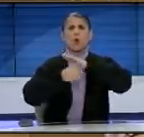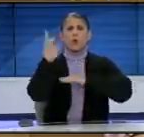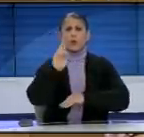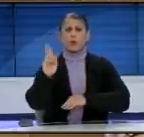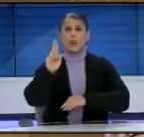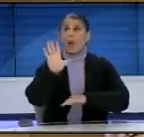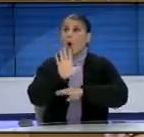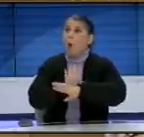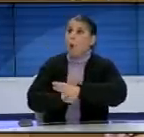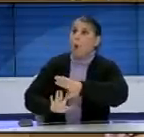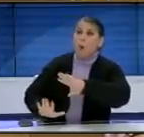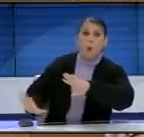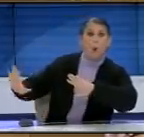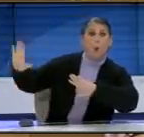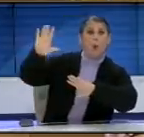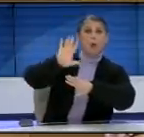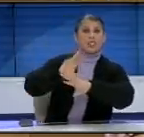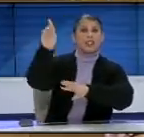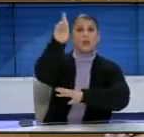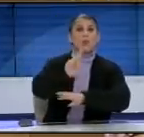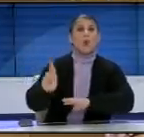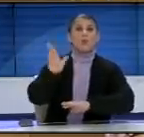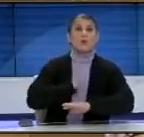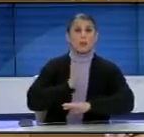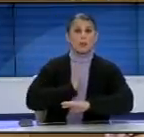το ρωσικό λαό στο σύνολό του.